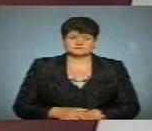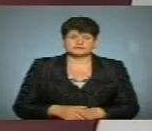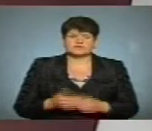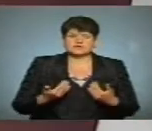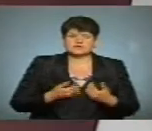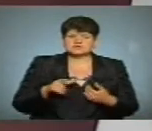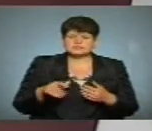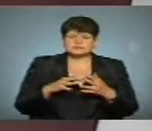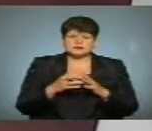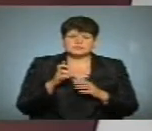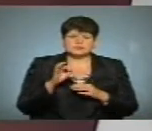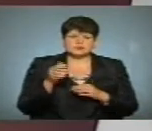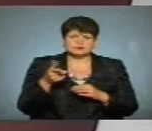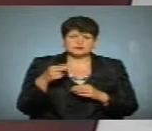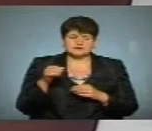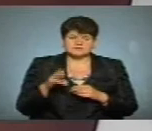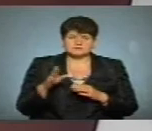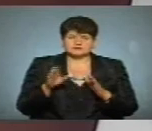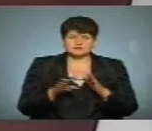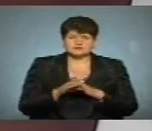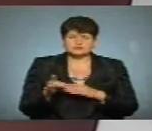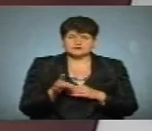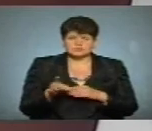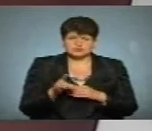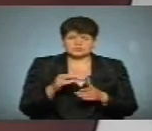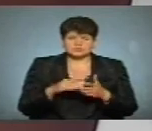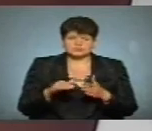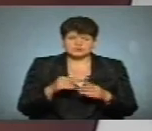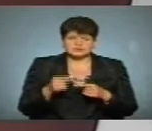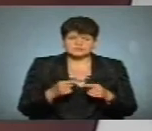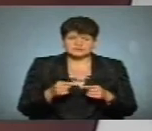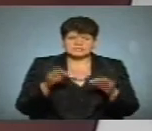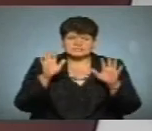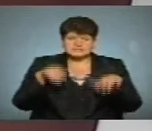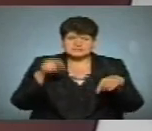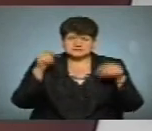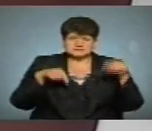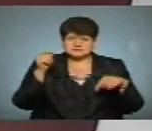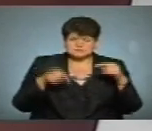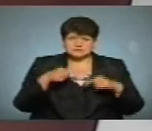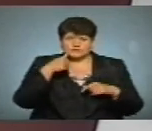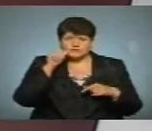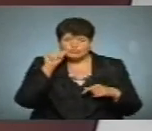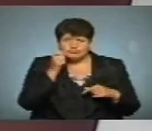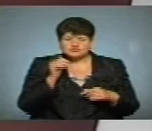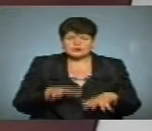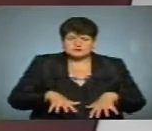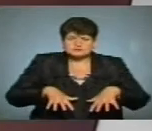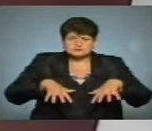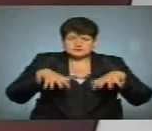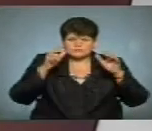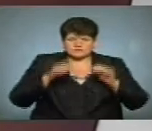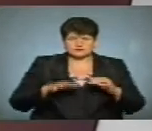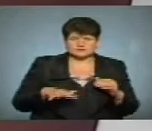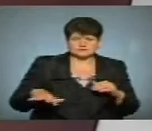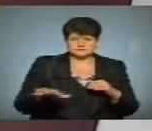Жителі Богданівки Підволочиського району ліквідовують наслідки зливи, через яку вчора в селі затопило обійстя та городи. Про це